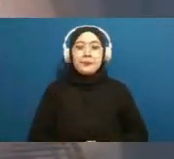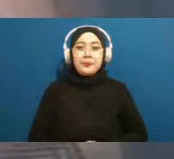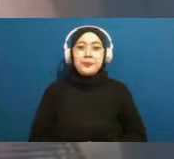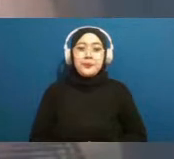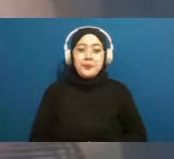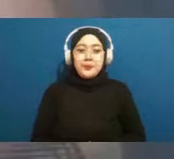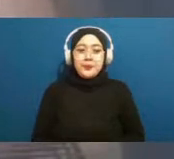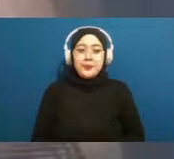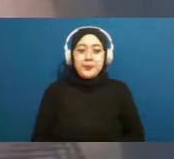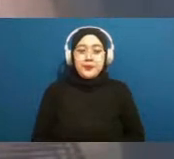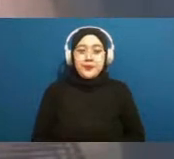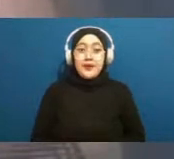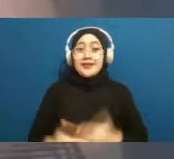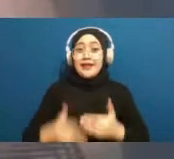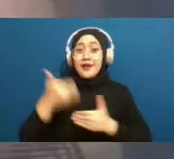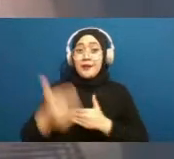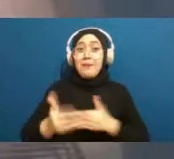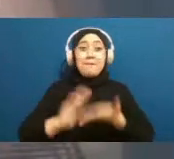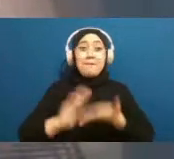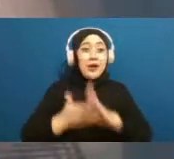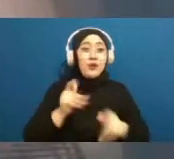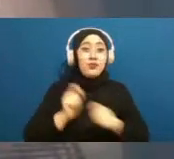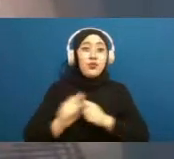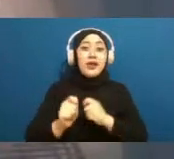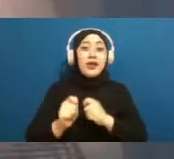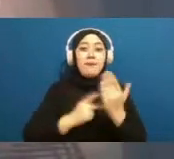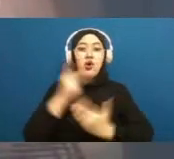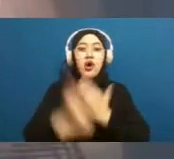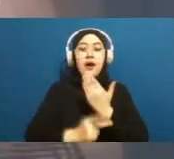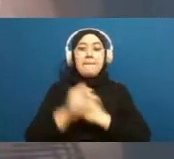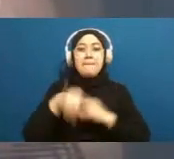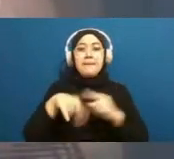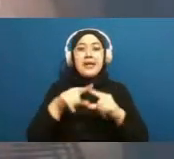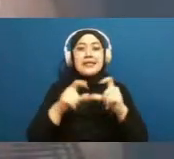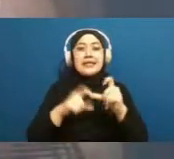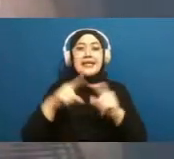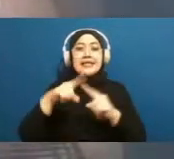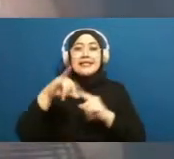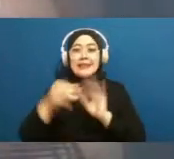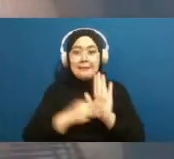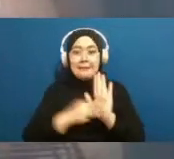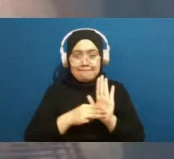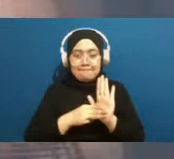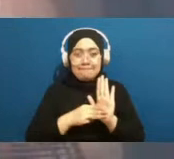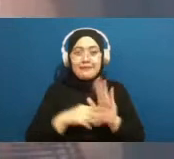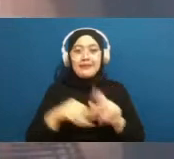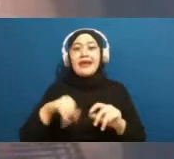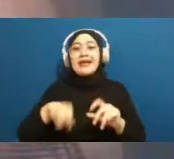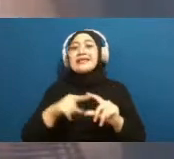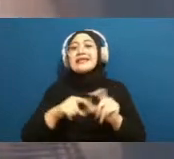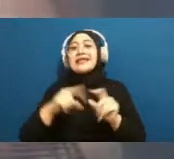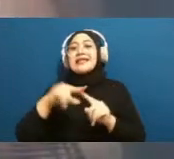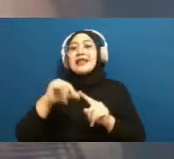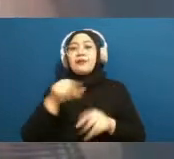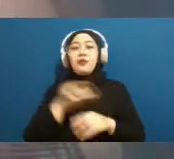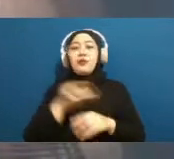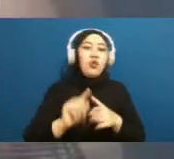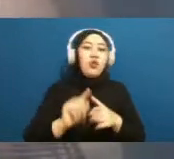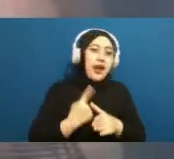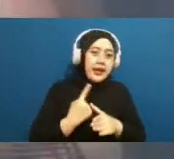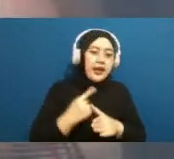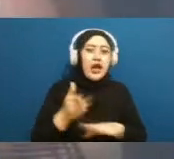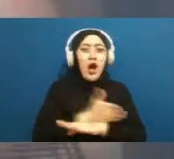gitu. Nah, kita pernah melakukan just tip karena kita juga bisnis restoran ini mulainya juga di awal